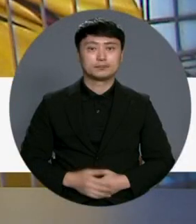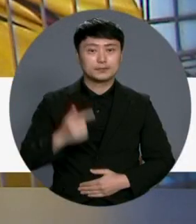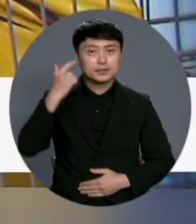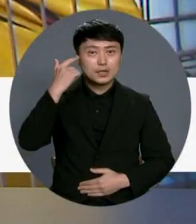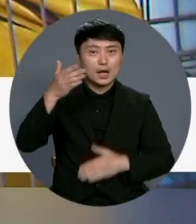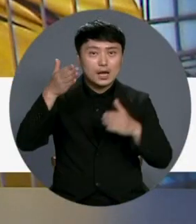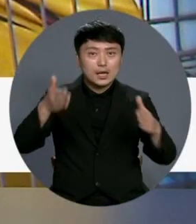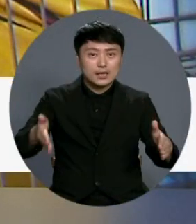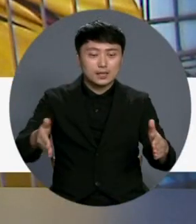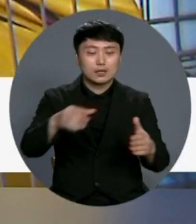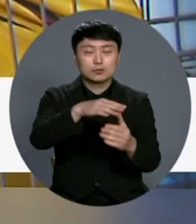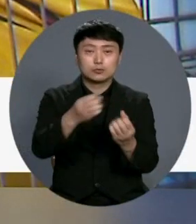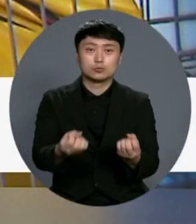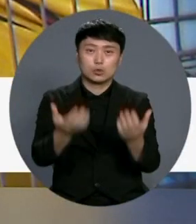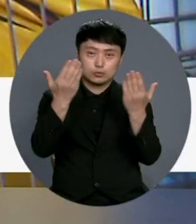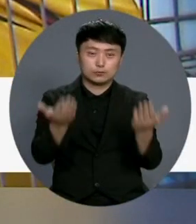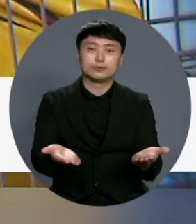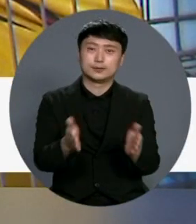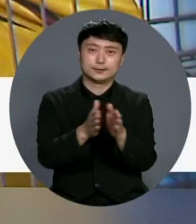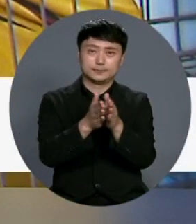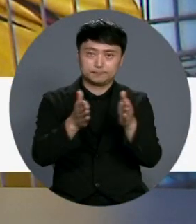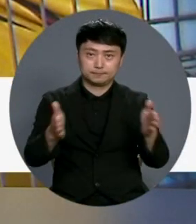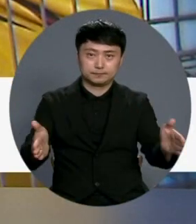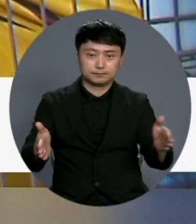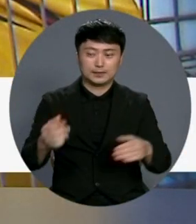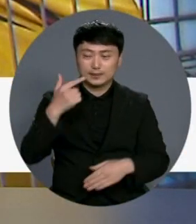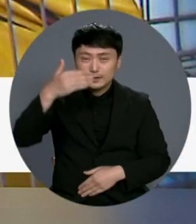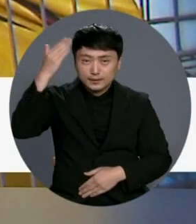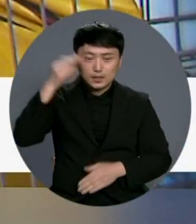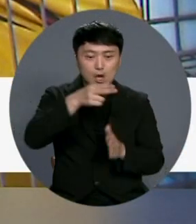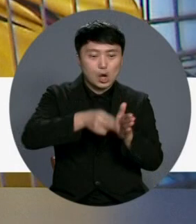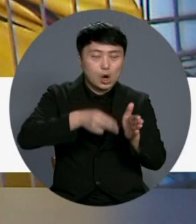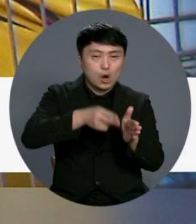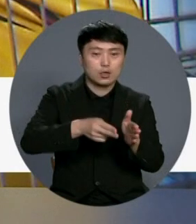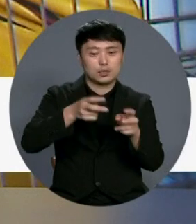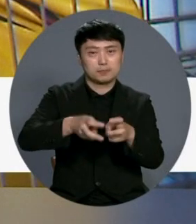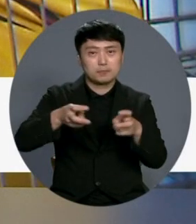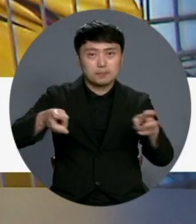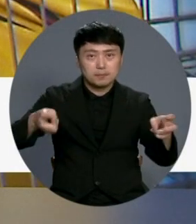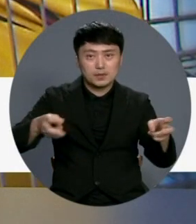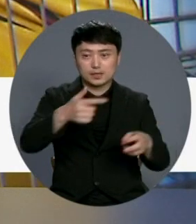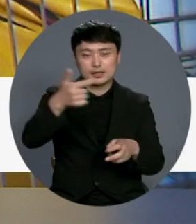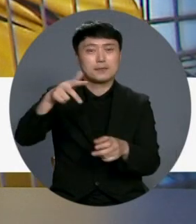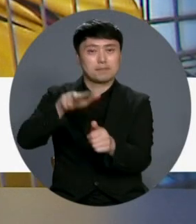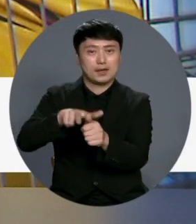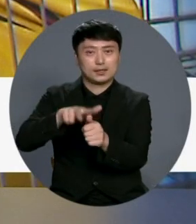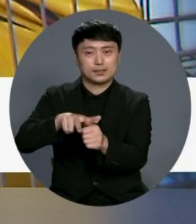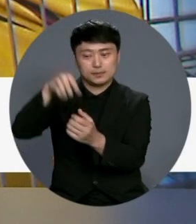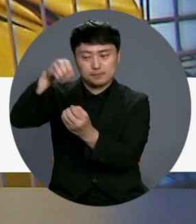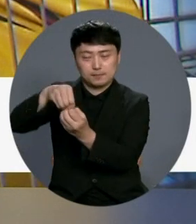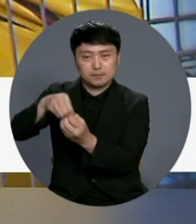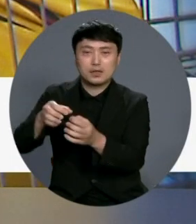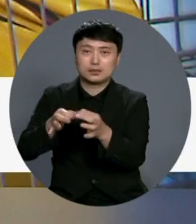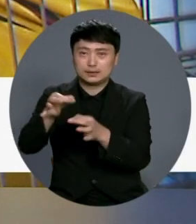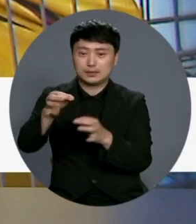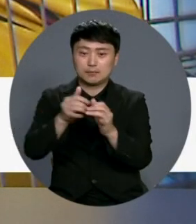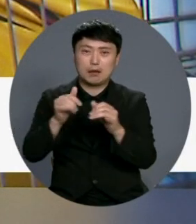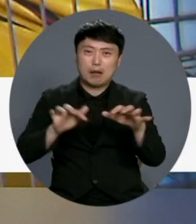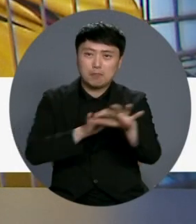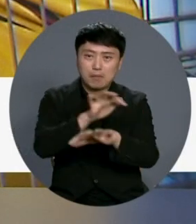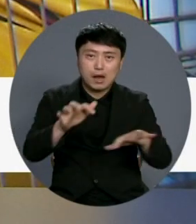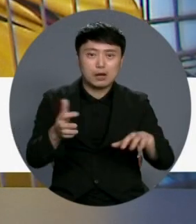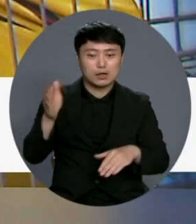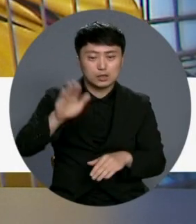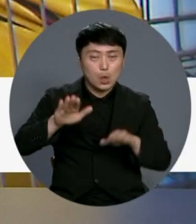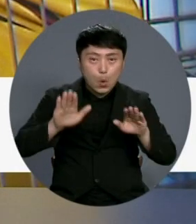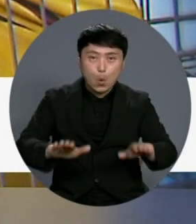엿새 이르는 긴 추석 연휴가 시작됐습니다. 예전 같으면 역과 터미널은 물론 대형마트나 재래시장도 붐볐지만 추석 하루